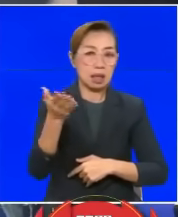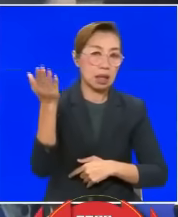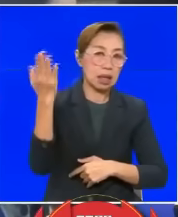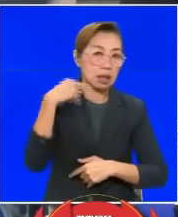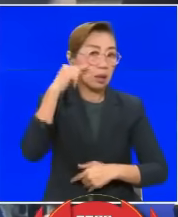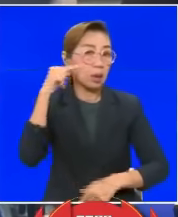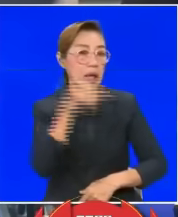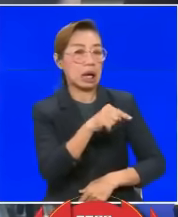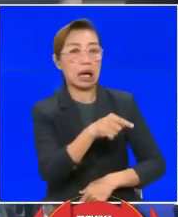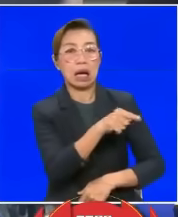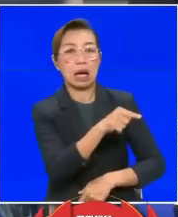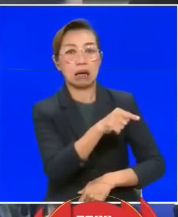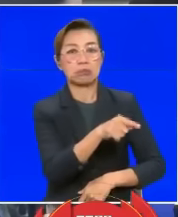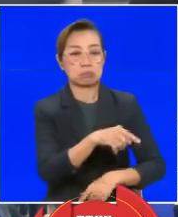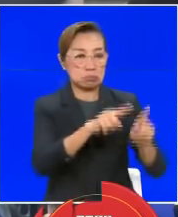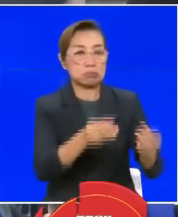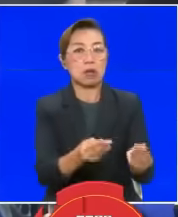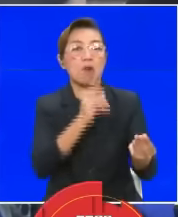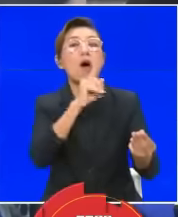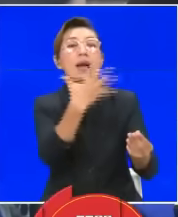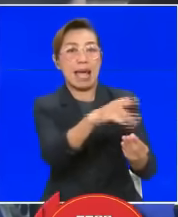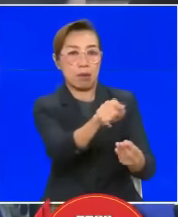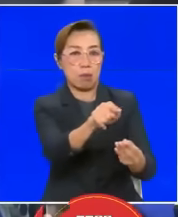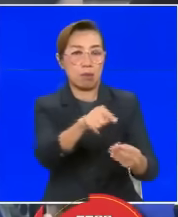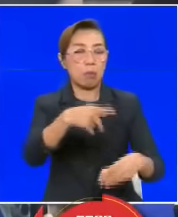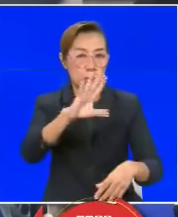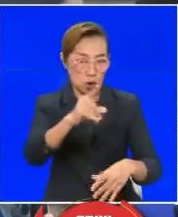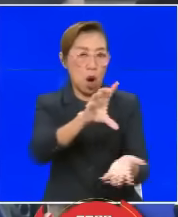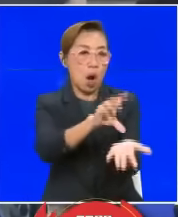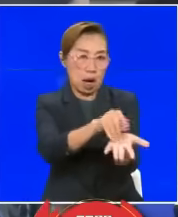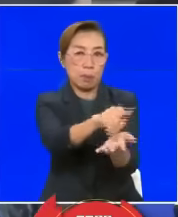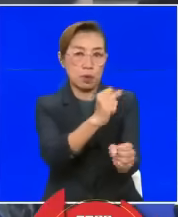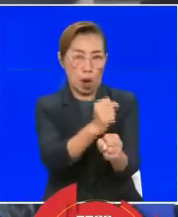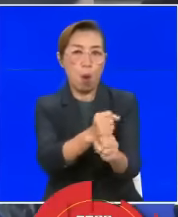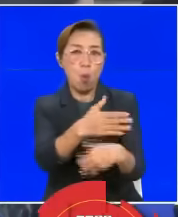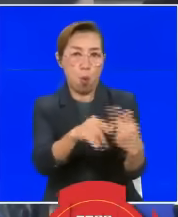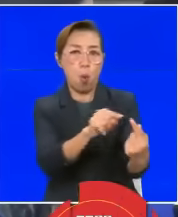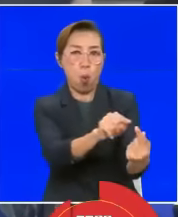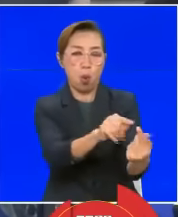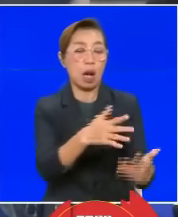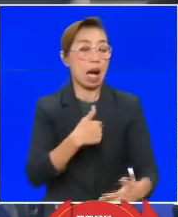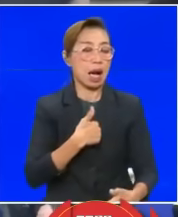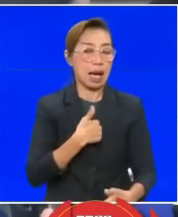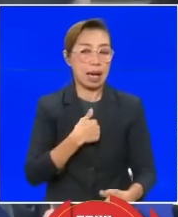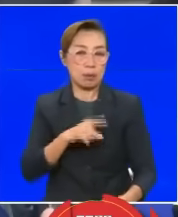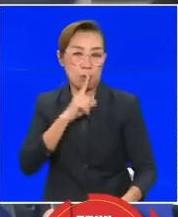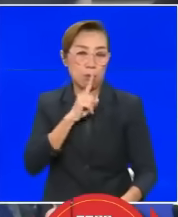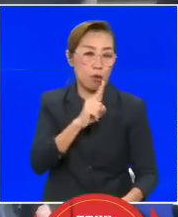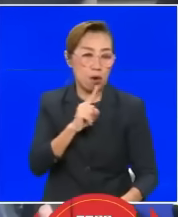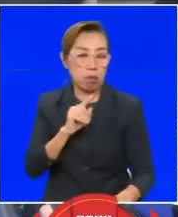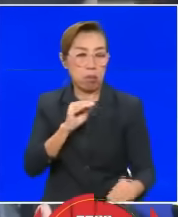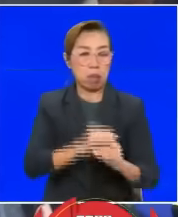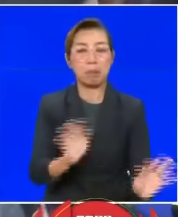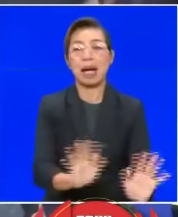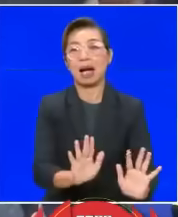แต่มีเวทท่านมายืนร้องไว้แล้วนะครับแล้วก็ตอนนี้ปปชรับเรื่องปปชมีการสอบสวนแล้วนะครับมันก็เป็นเรื่อง